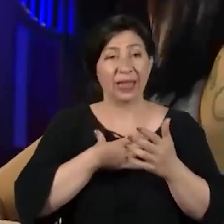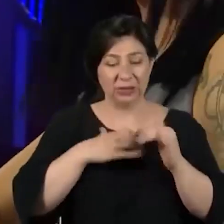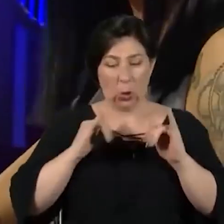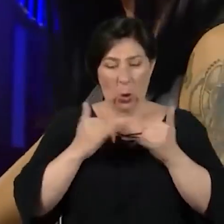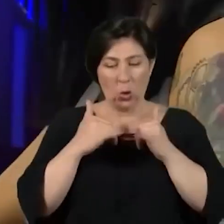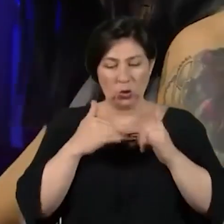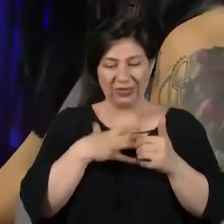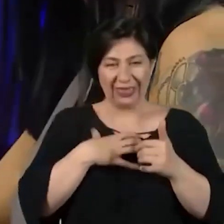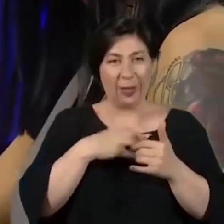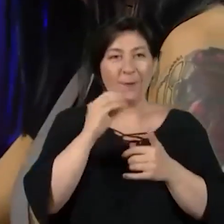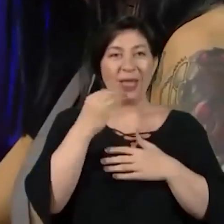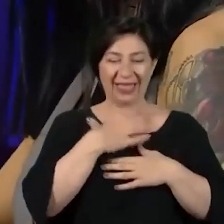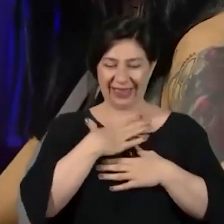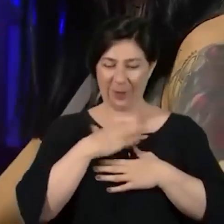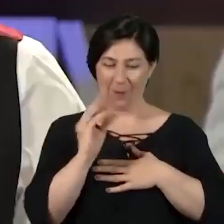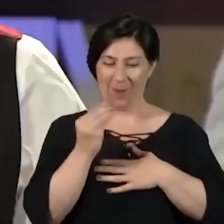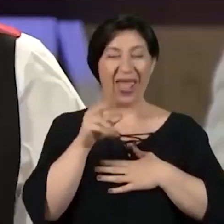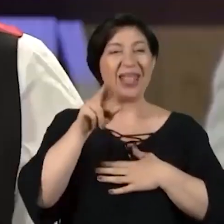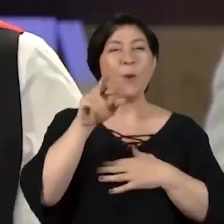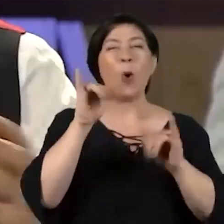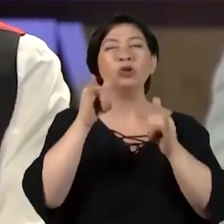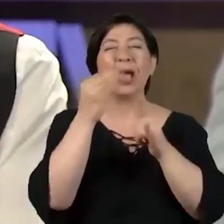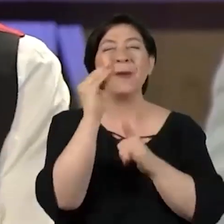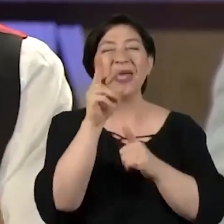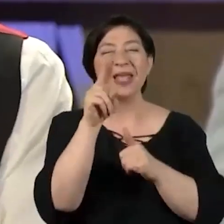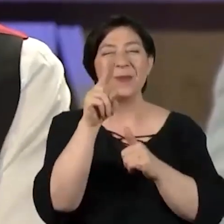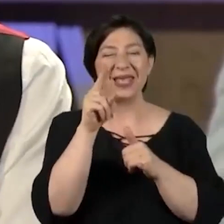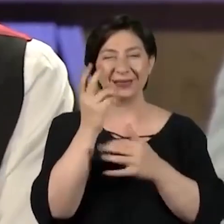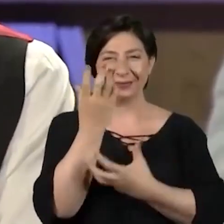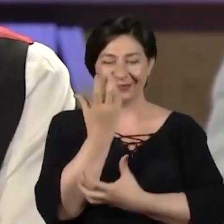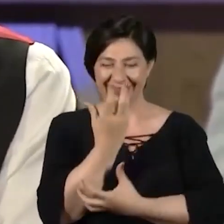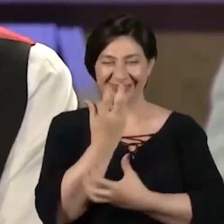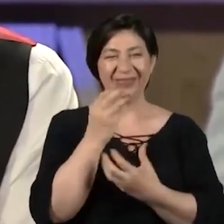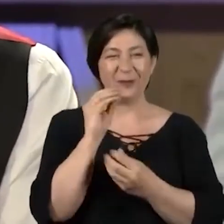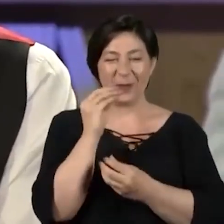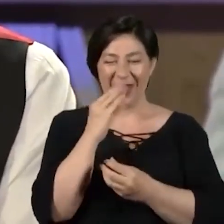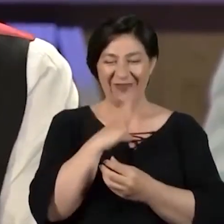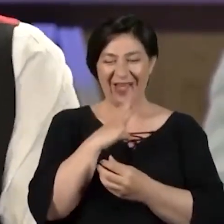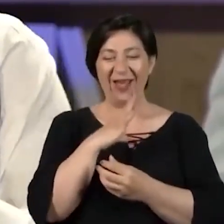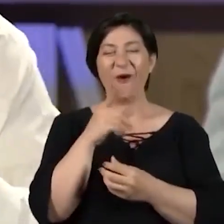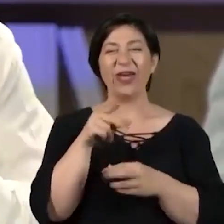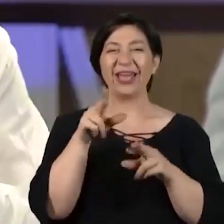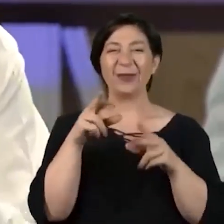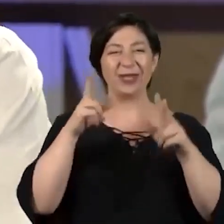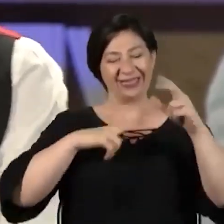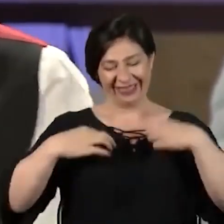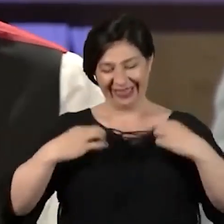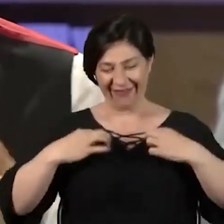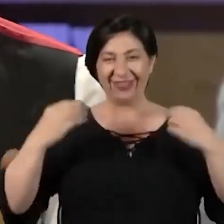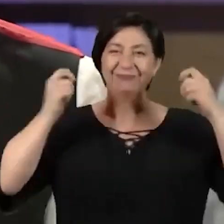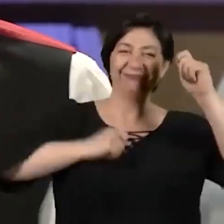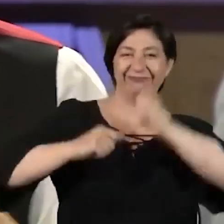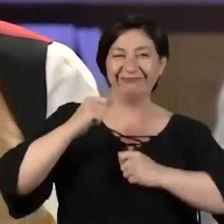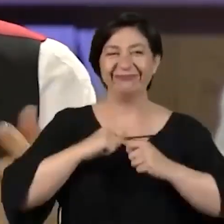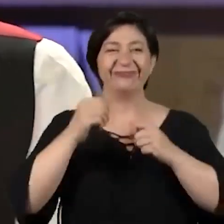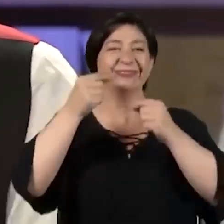herkes için bu belki geçerli değil. Belki bir bebeğiniz değil. Var. Kendinizi bir bebek hani küçük hanımların bebekleri olur. Onları giydirirler. Ondan